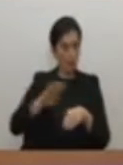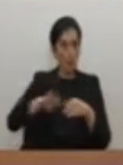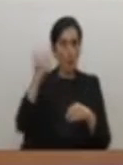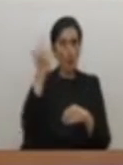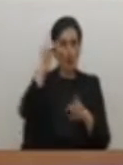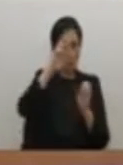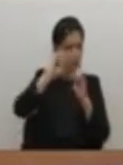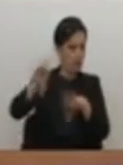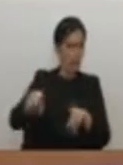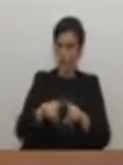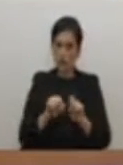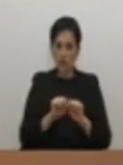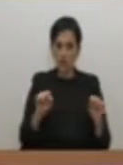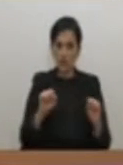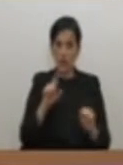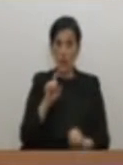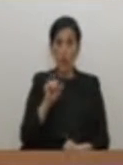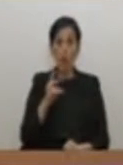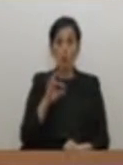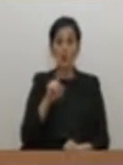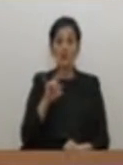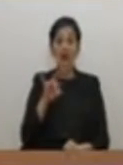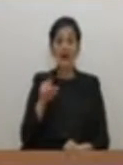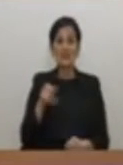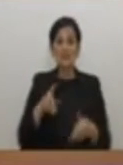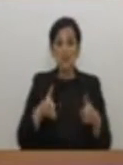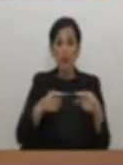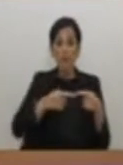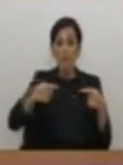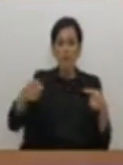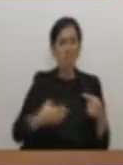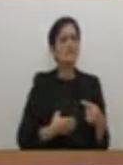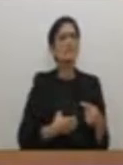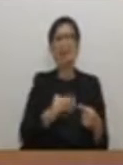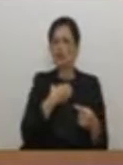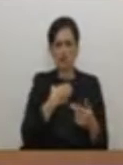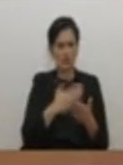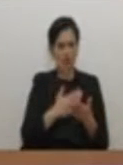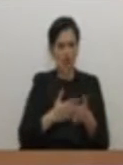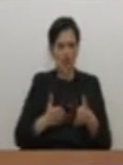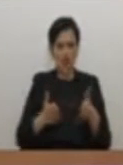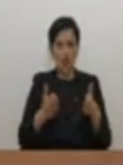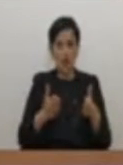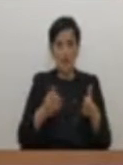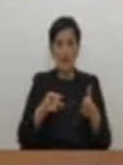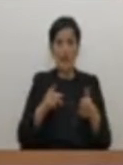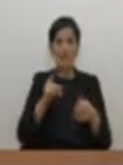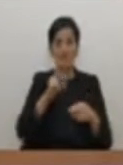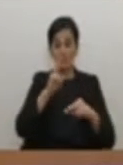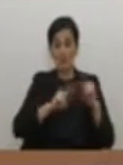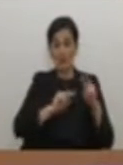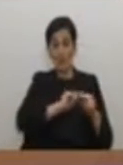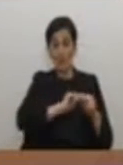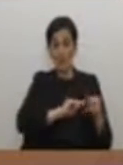შეიძლება. ხულო ზარზმის მონაკვეთზე მართლაც საშინელებაა. შენებარი კომპანია, რომელიც